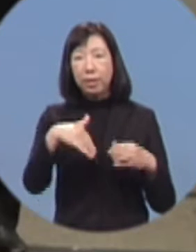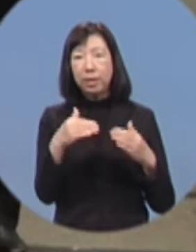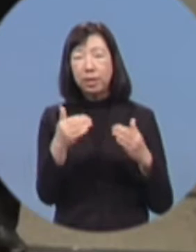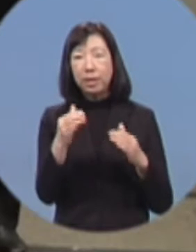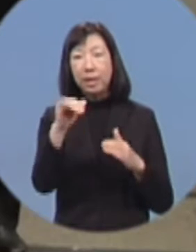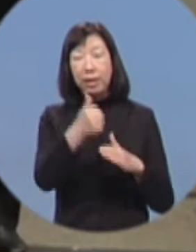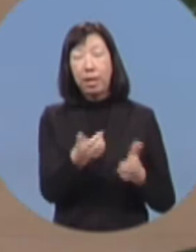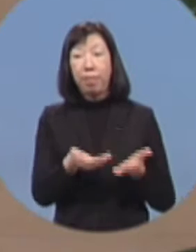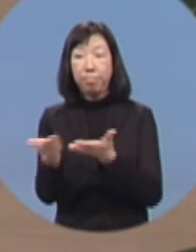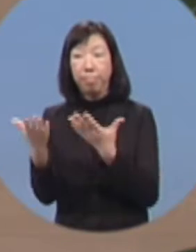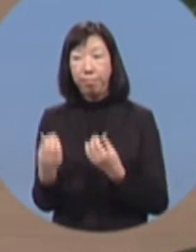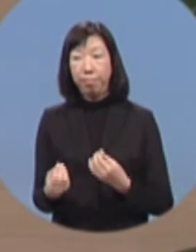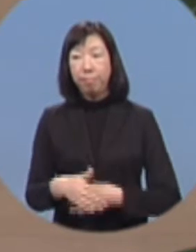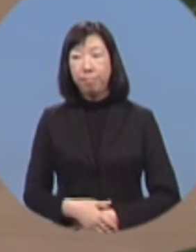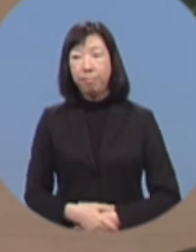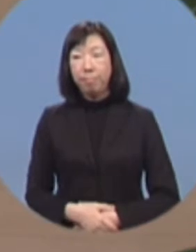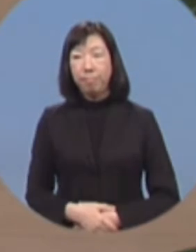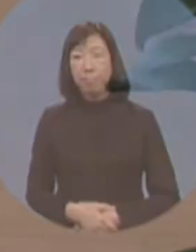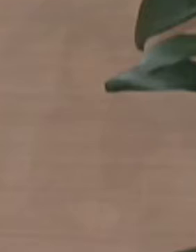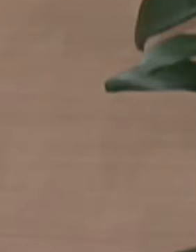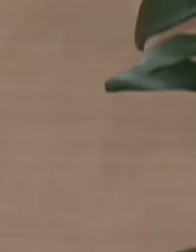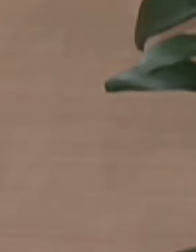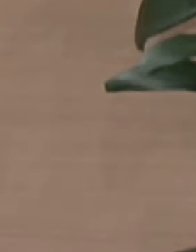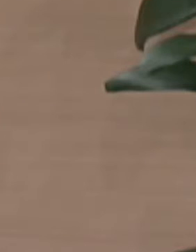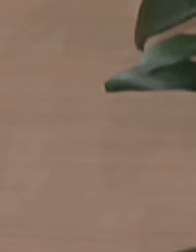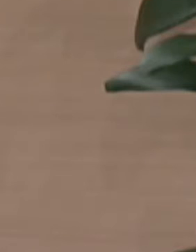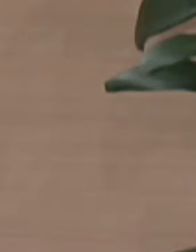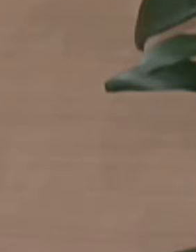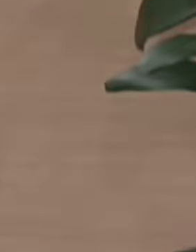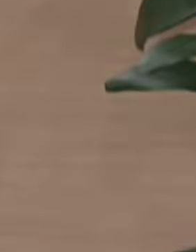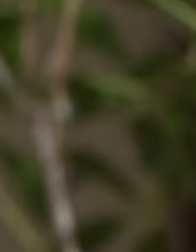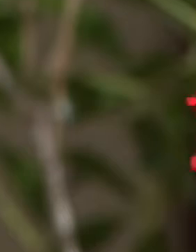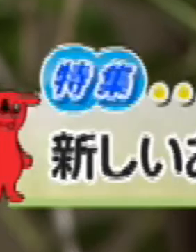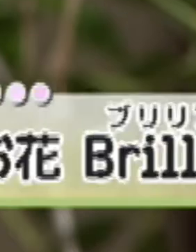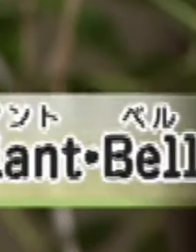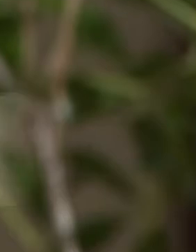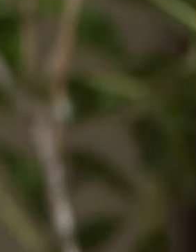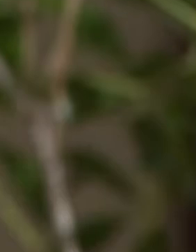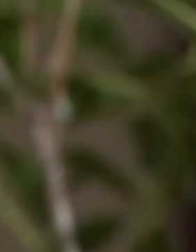。以上、今週の千葉県の主な出来事をお伝えしました。